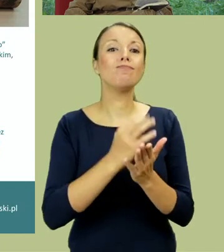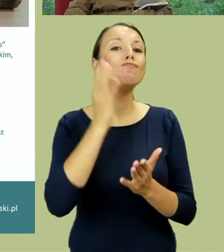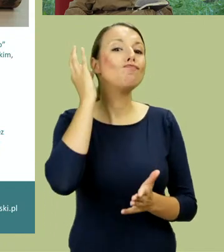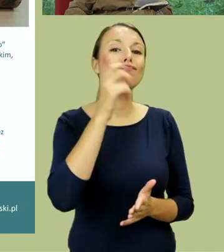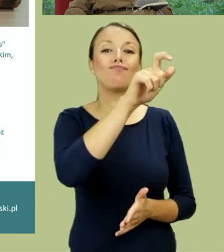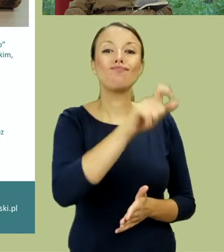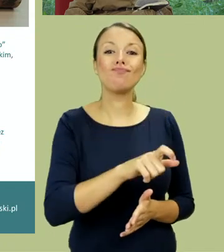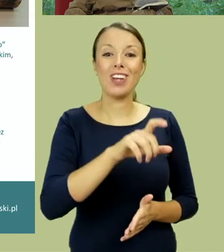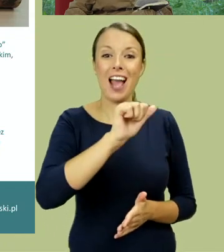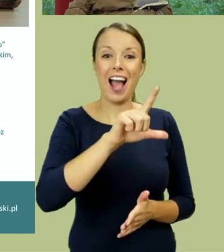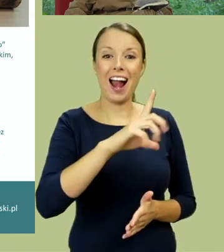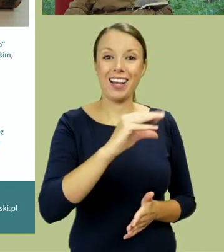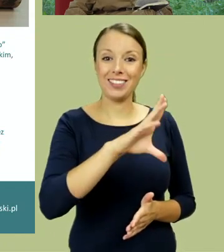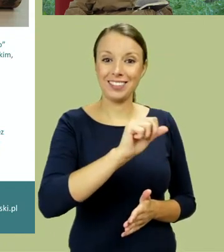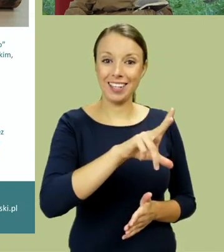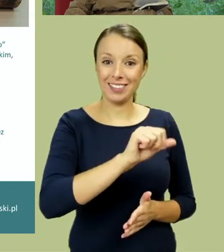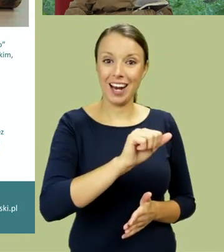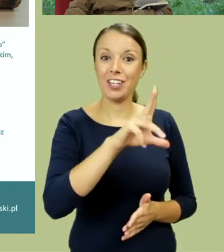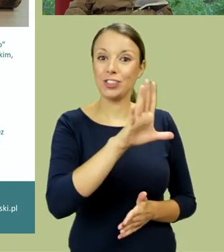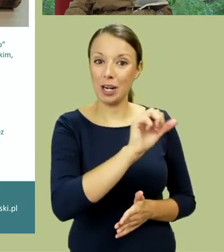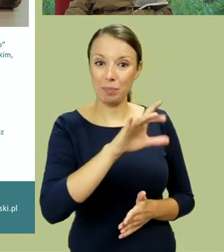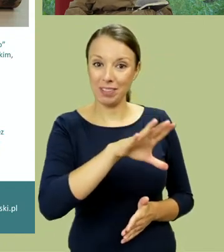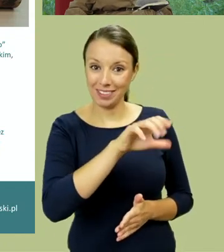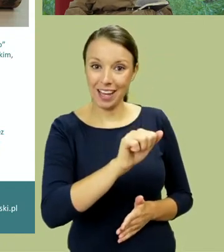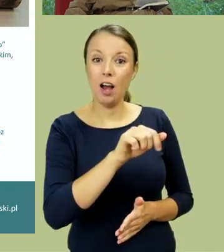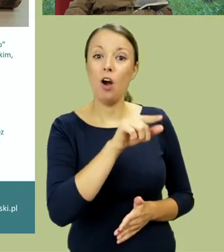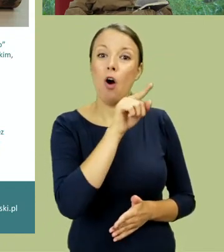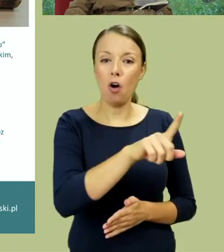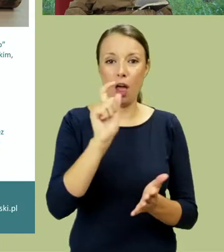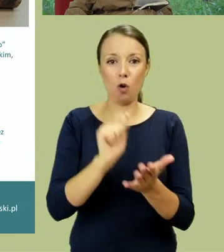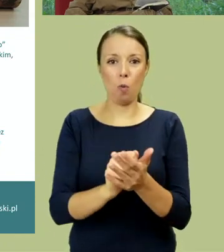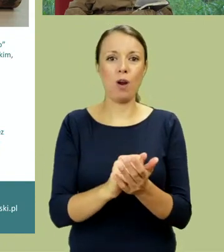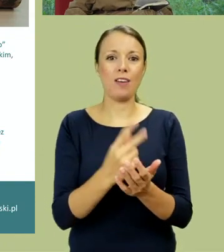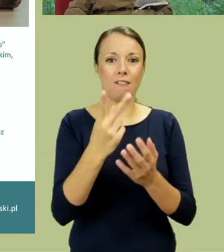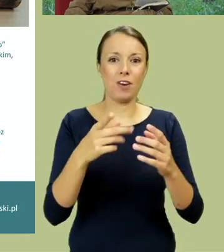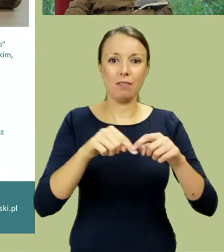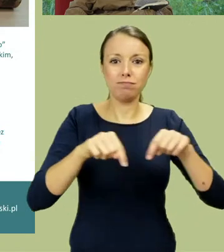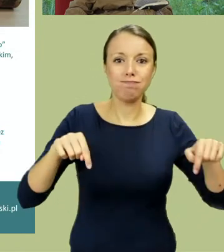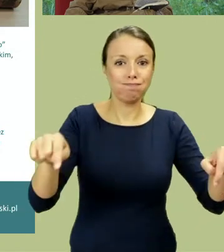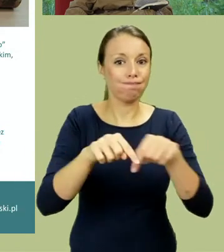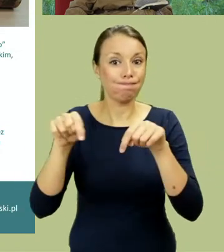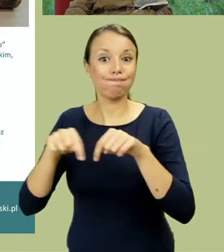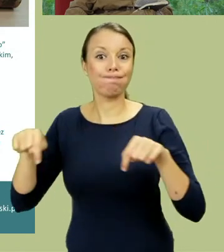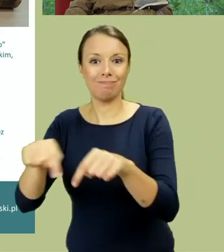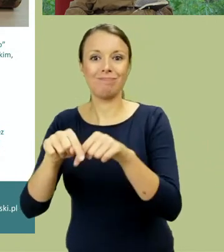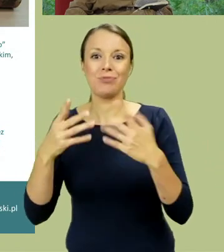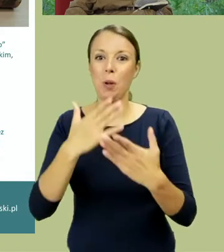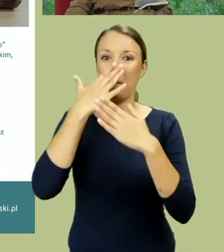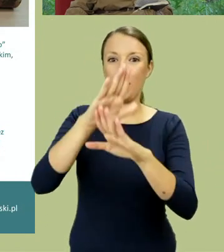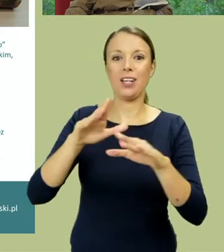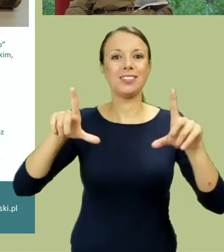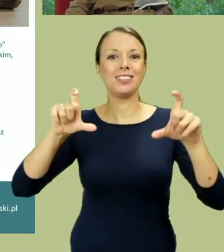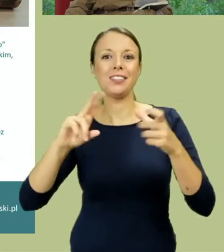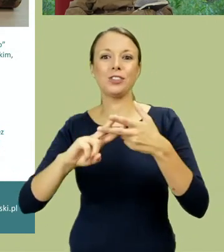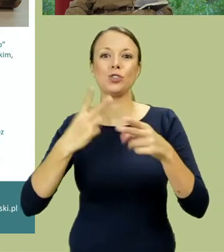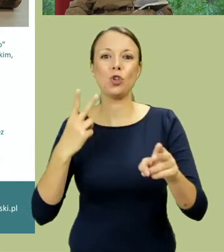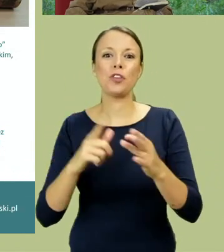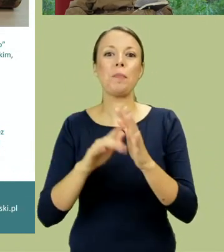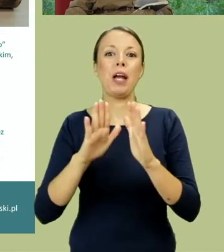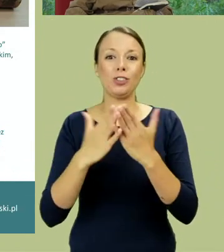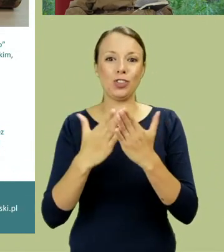działki, pokazać zdjęcia właśnie z ksiąg wieczystych, gdzie